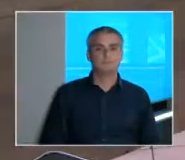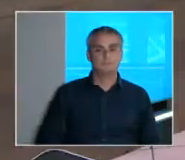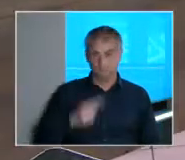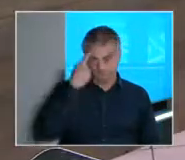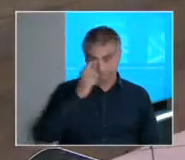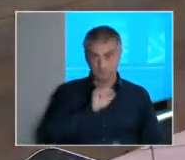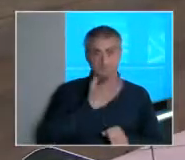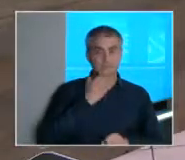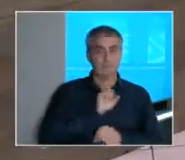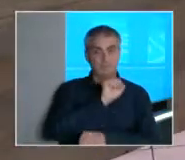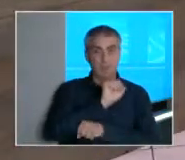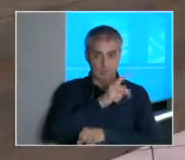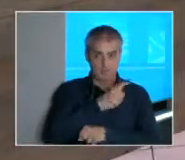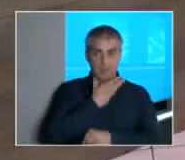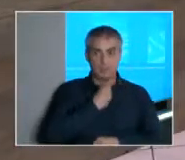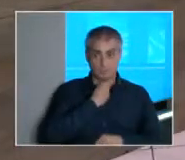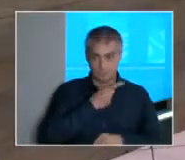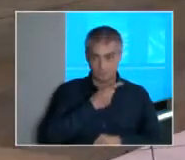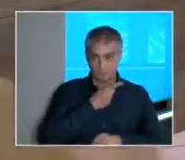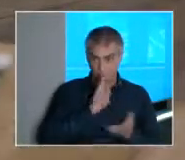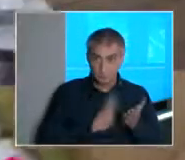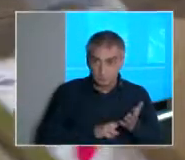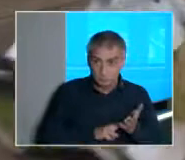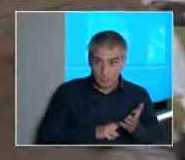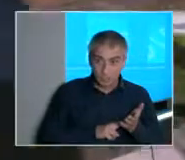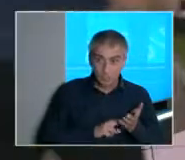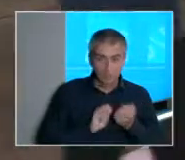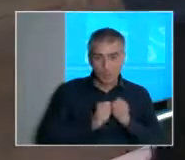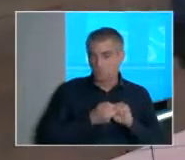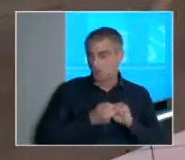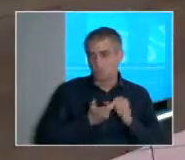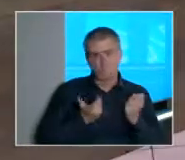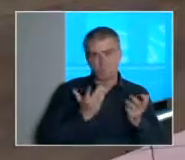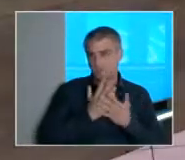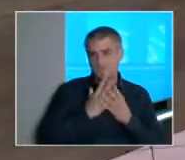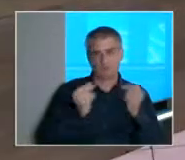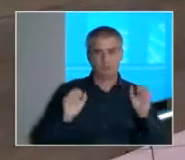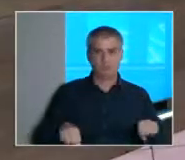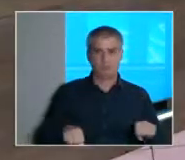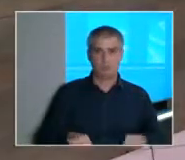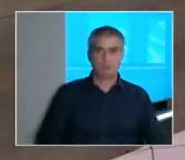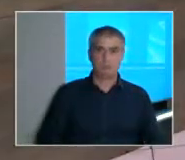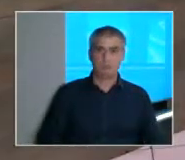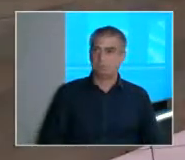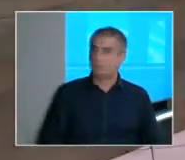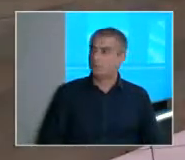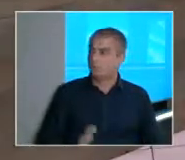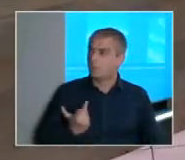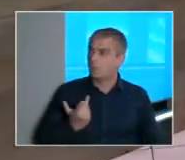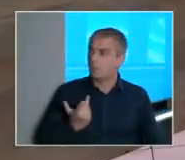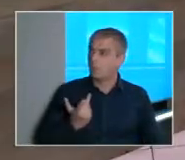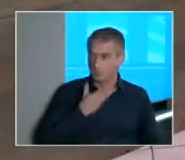לדעתך, מחאת הישראלים יוצאי עדה אתיופית, האם זה מוצדק או שמה הם יצאו משליטה? שמה,